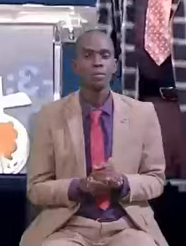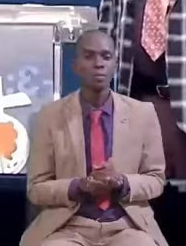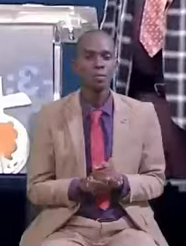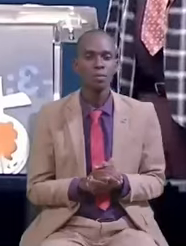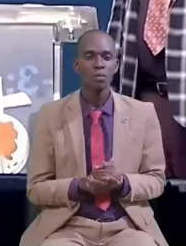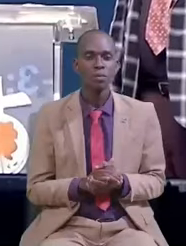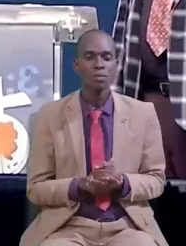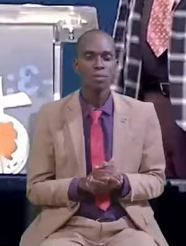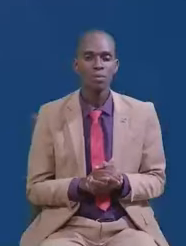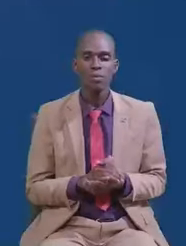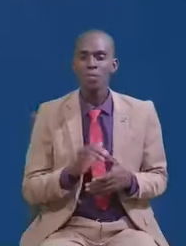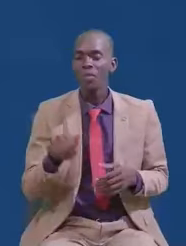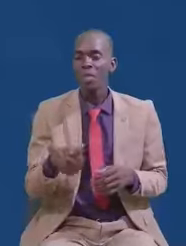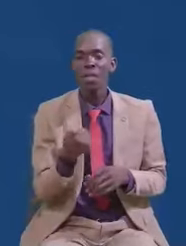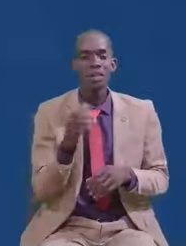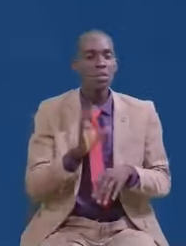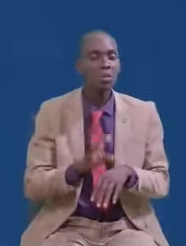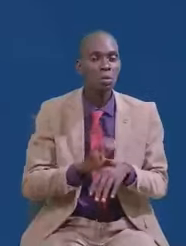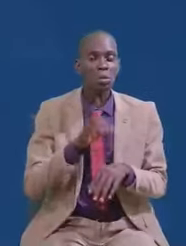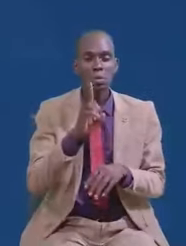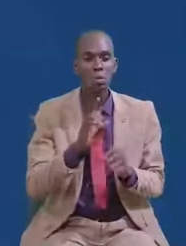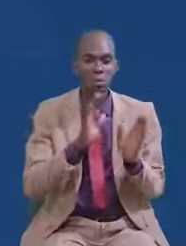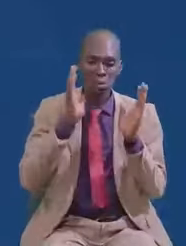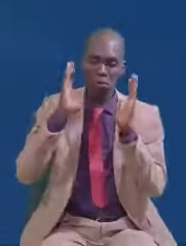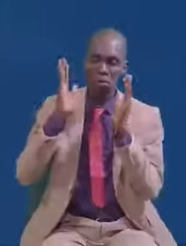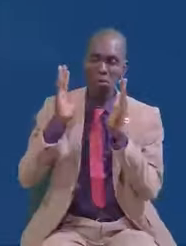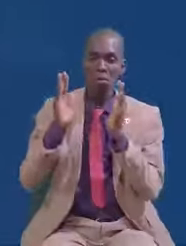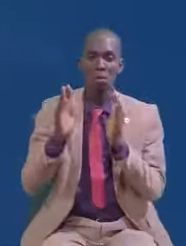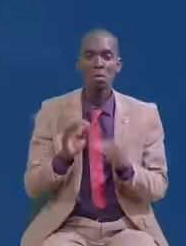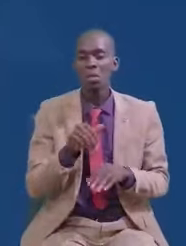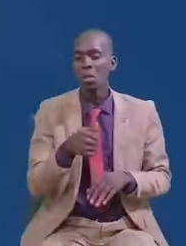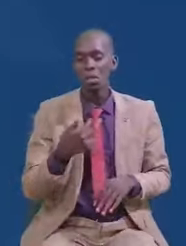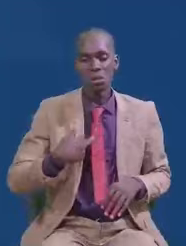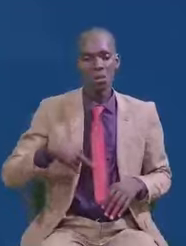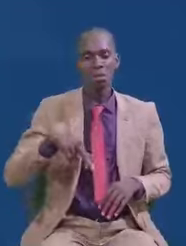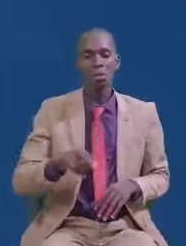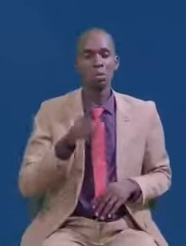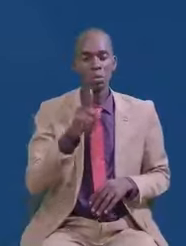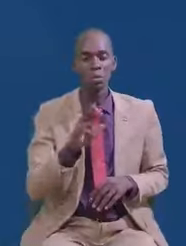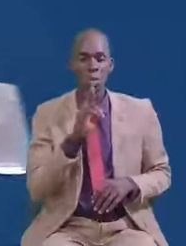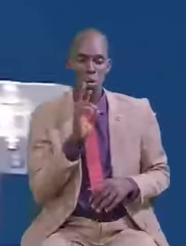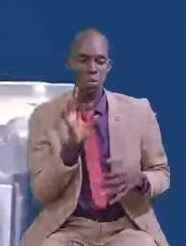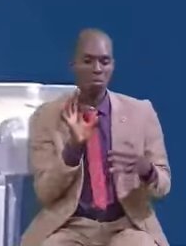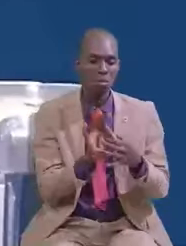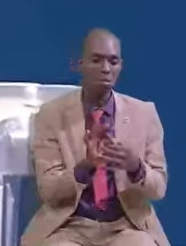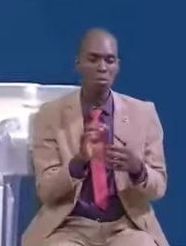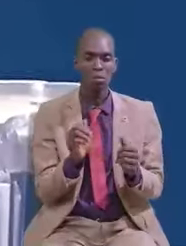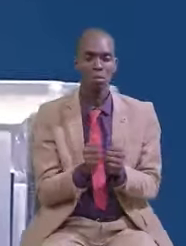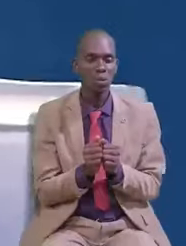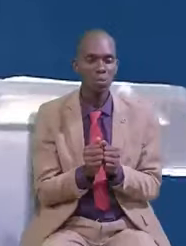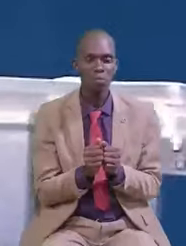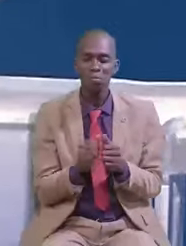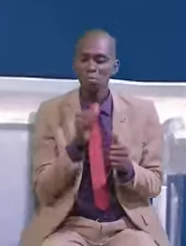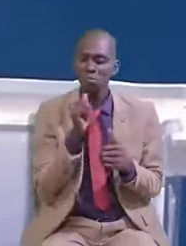Quelle que soit votre église que vous fréquentez, quelle que soit la religion que vous embrassez, ce n'est pas ce